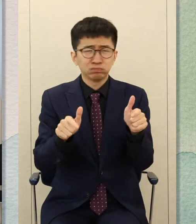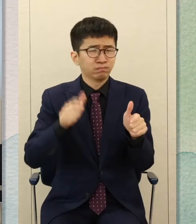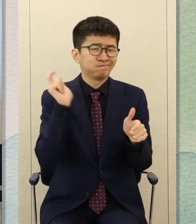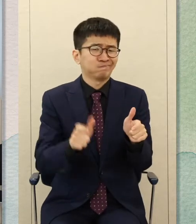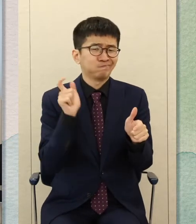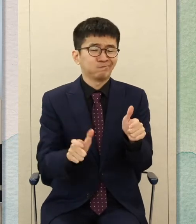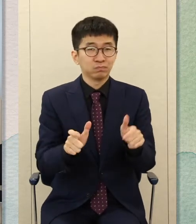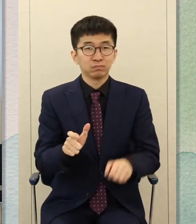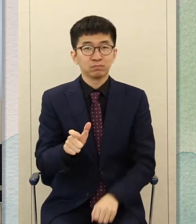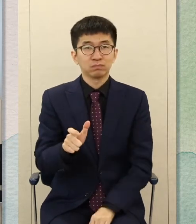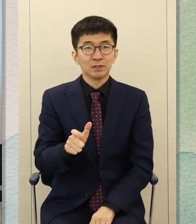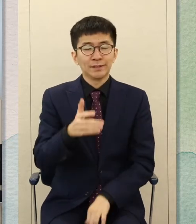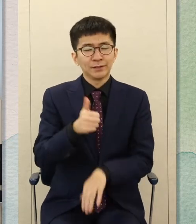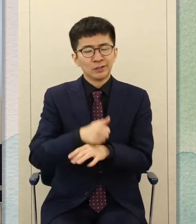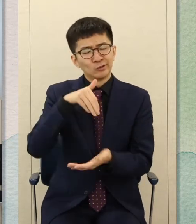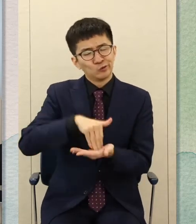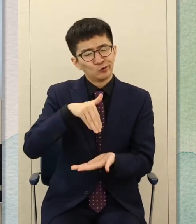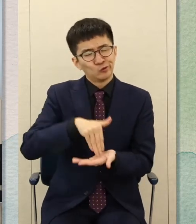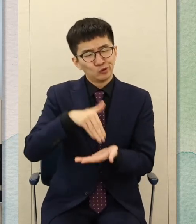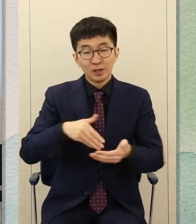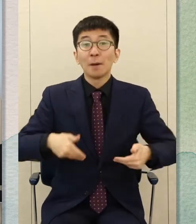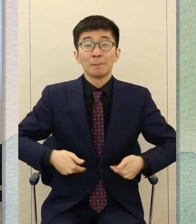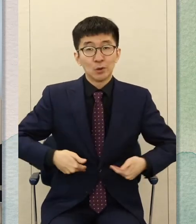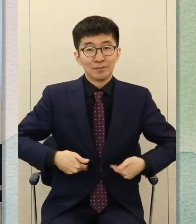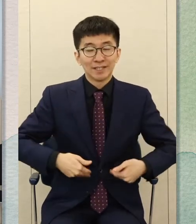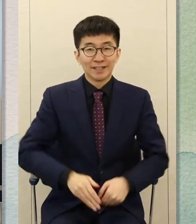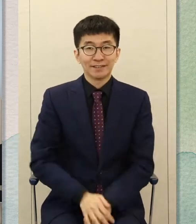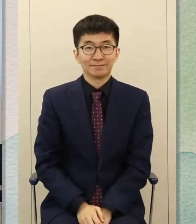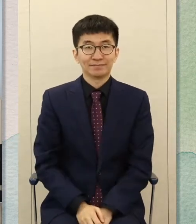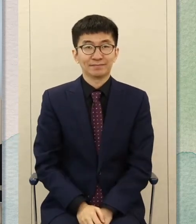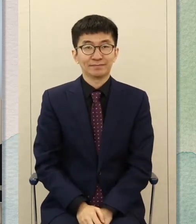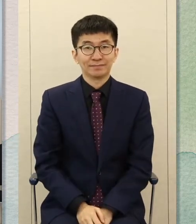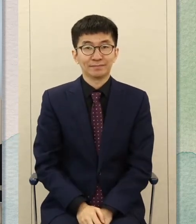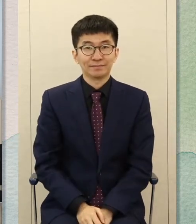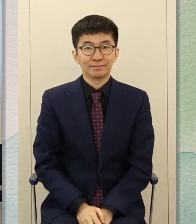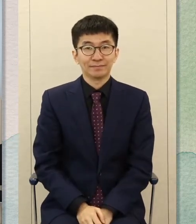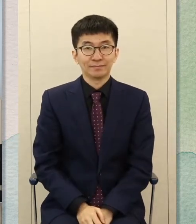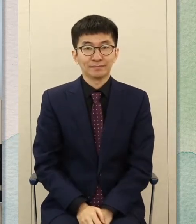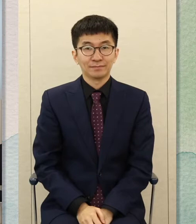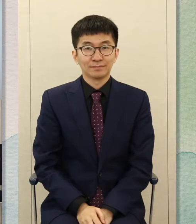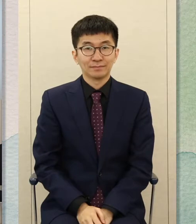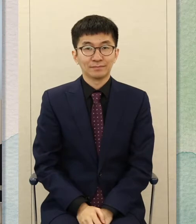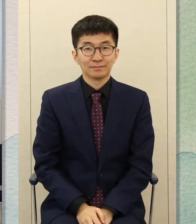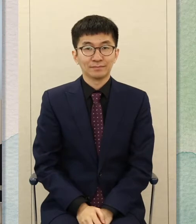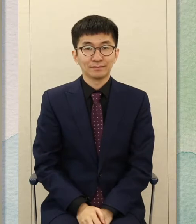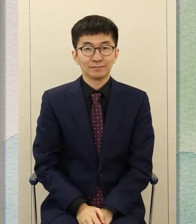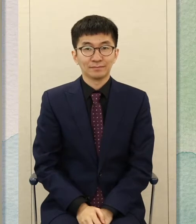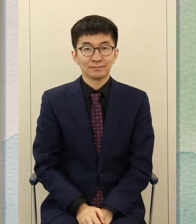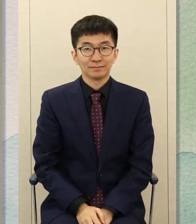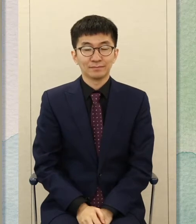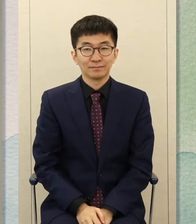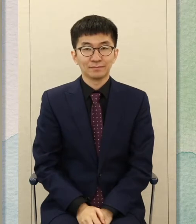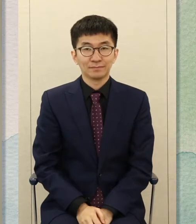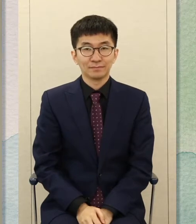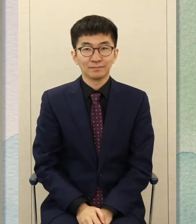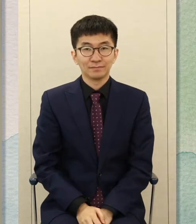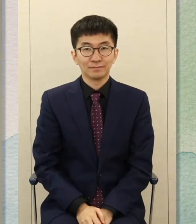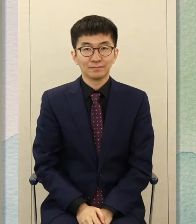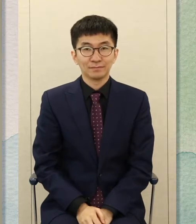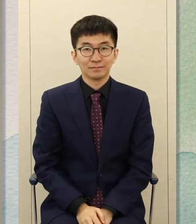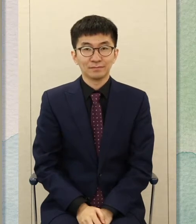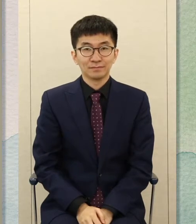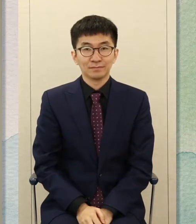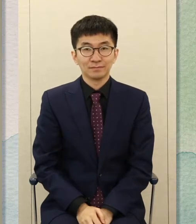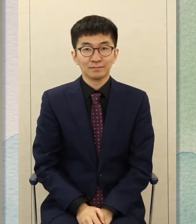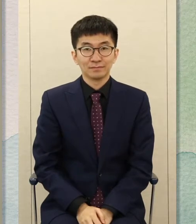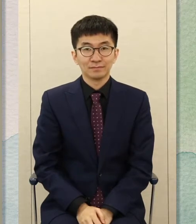좀 전체적으로 반성해야 된다, 반성해야 되겠다, 그런 생각이 저는 들었던 겁니다. 자,